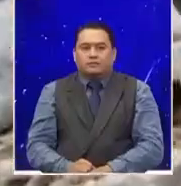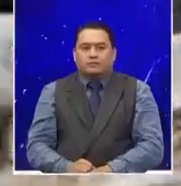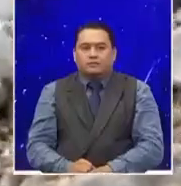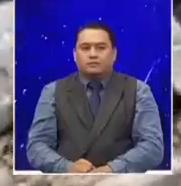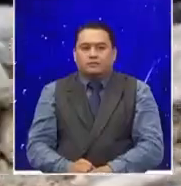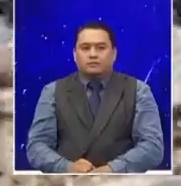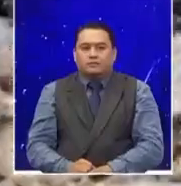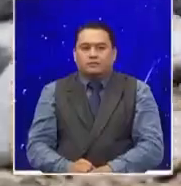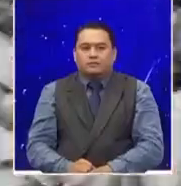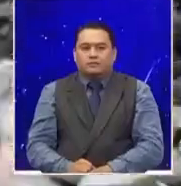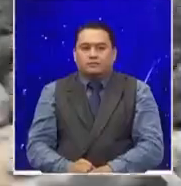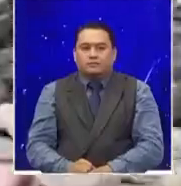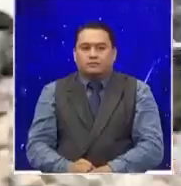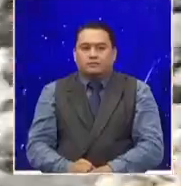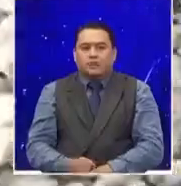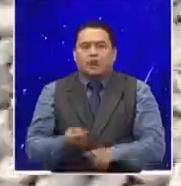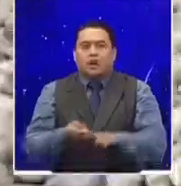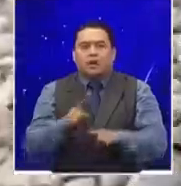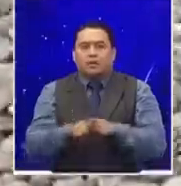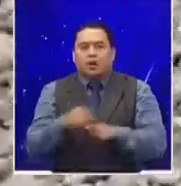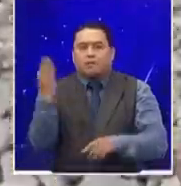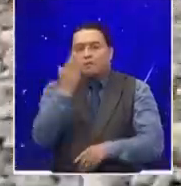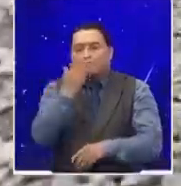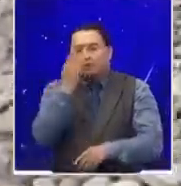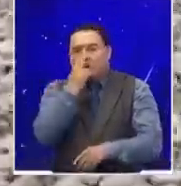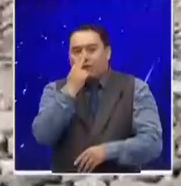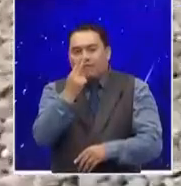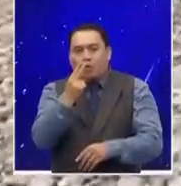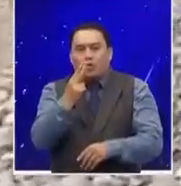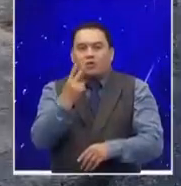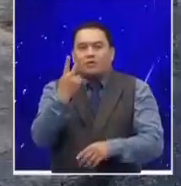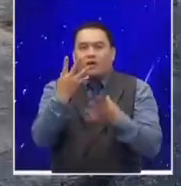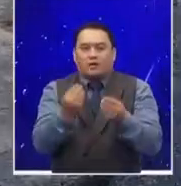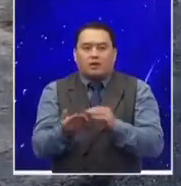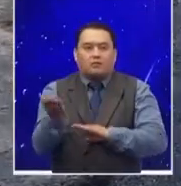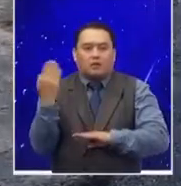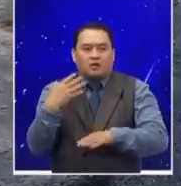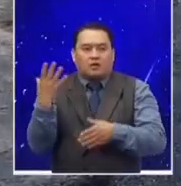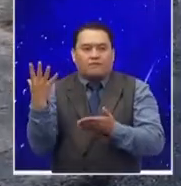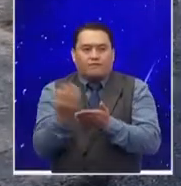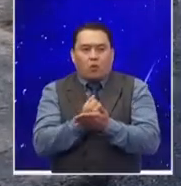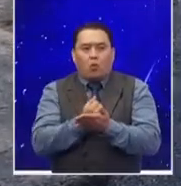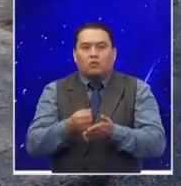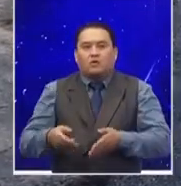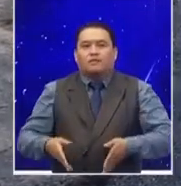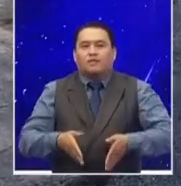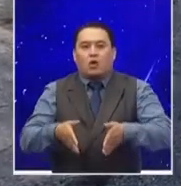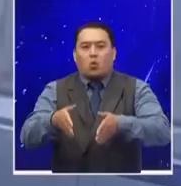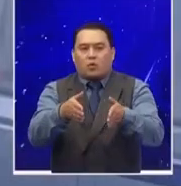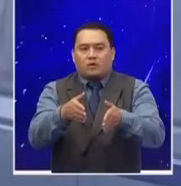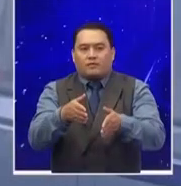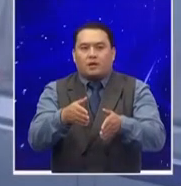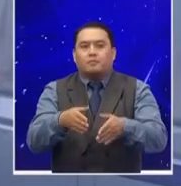Тонкий слой. Это видео было снято на улице Совхозная 2 дня назад. Выявили в ходе мониторинга негативную